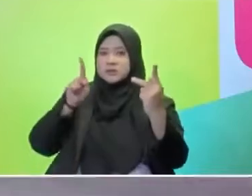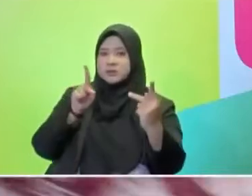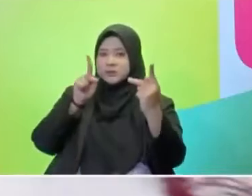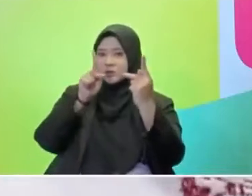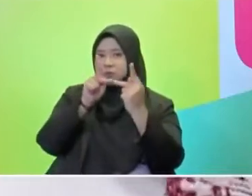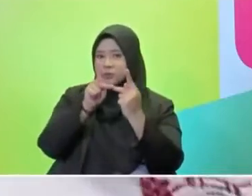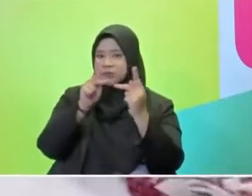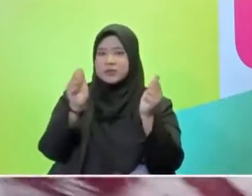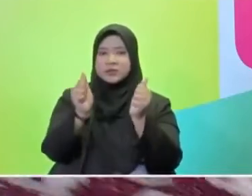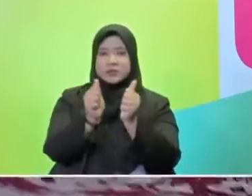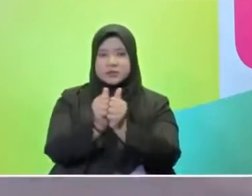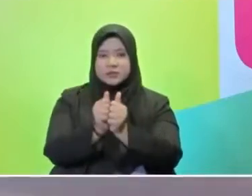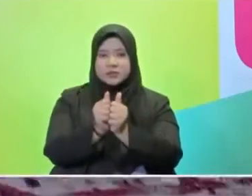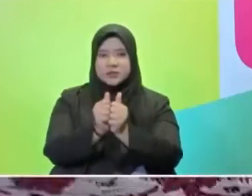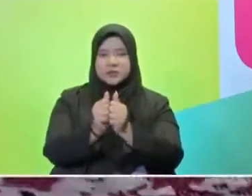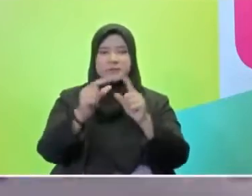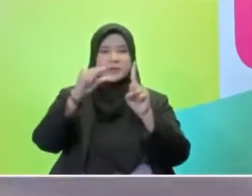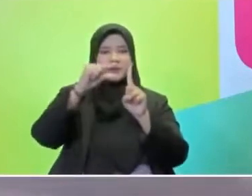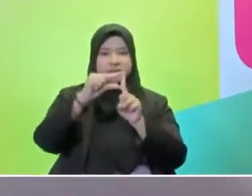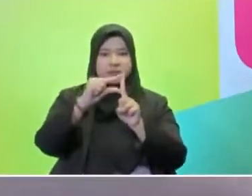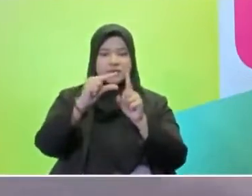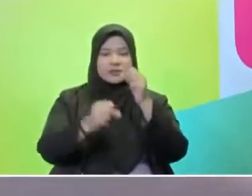Okey. Baik. Oh, alamak.